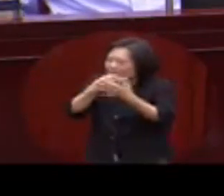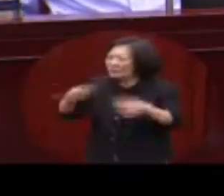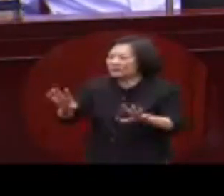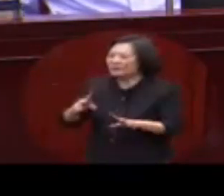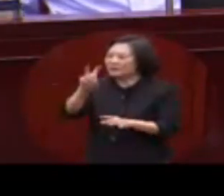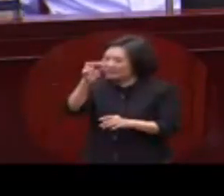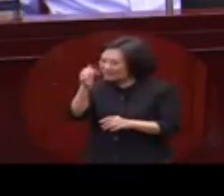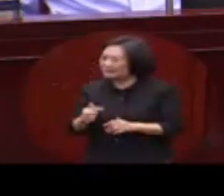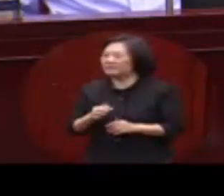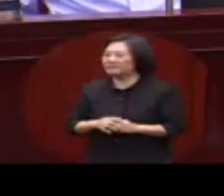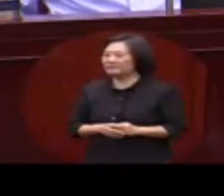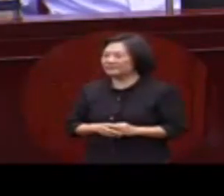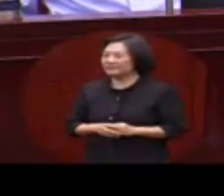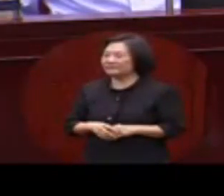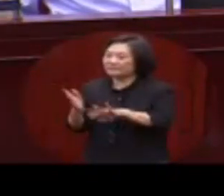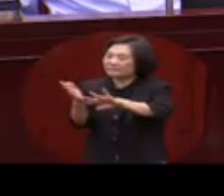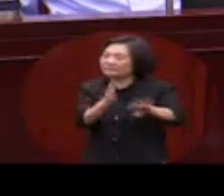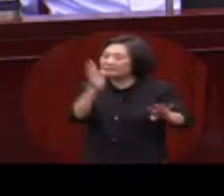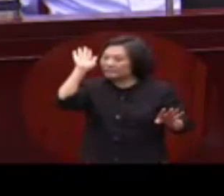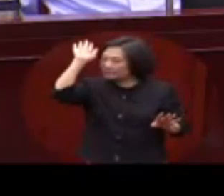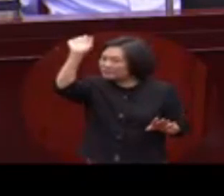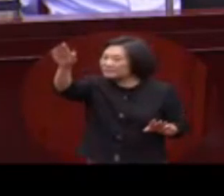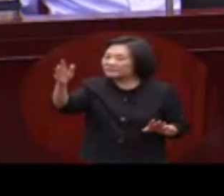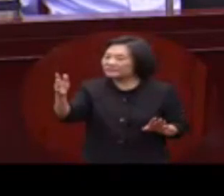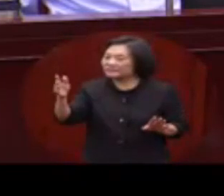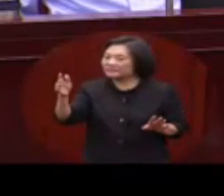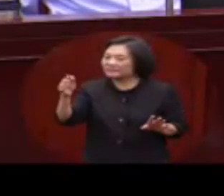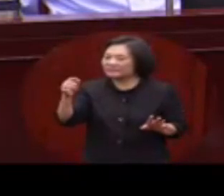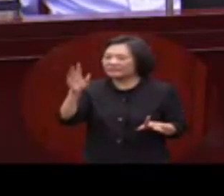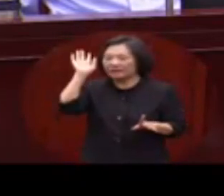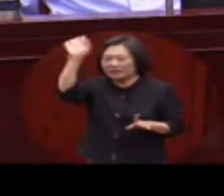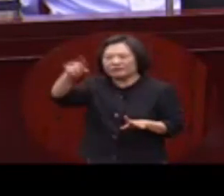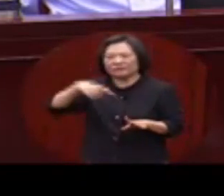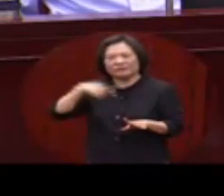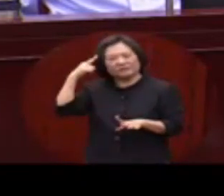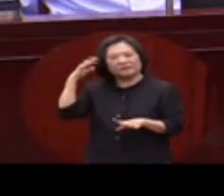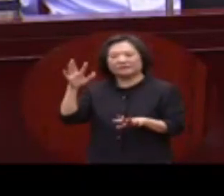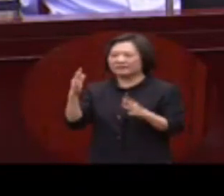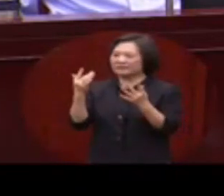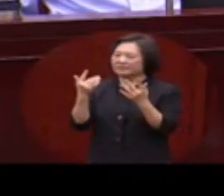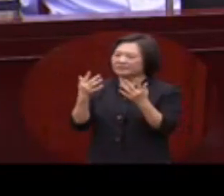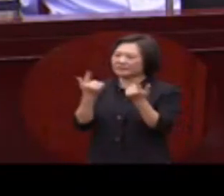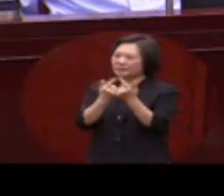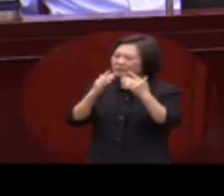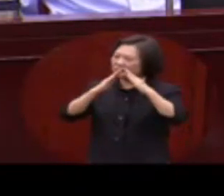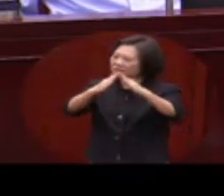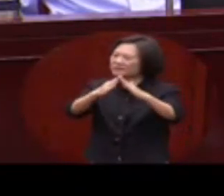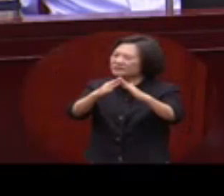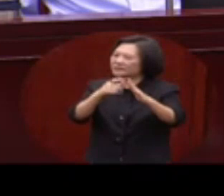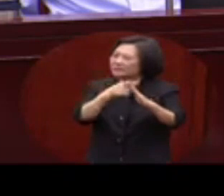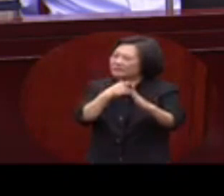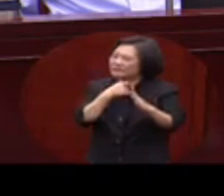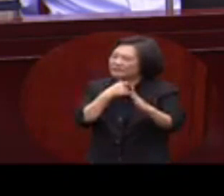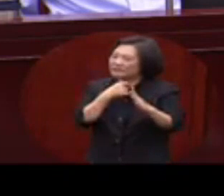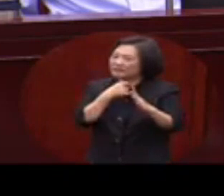那在未来的时间哦，我也不认为说台北是要继续大量还债，我倒觉得这样的哦，如